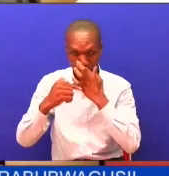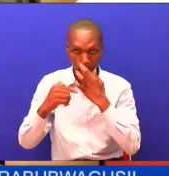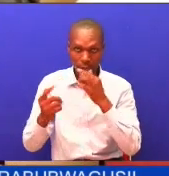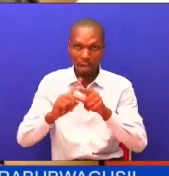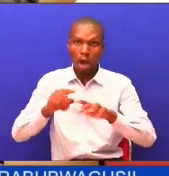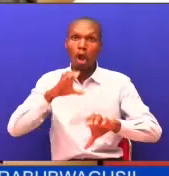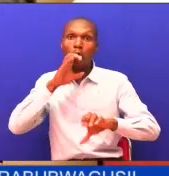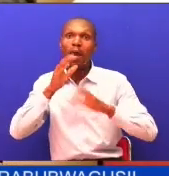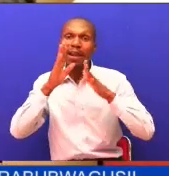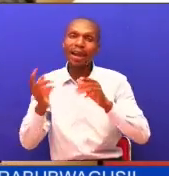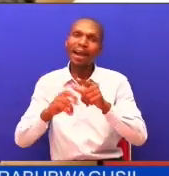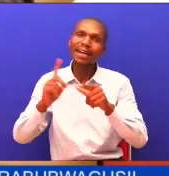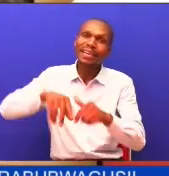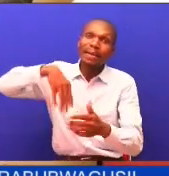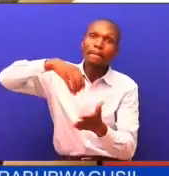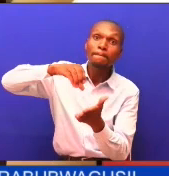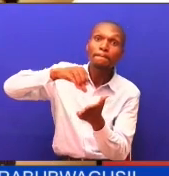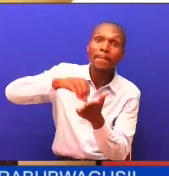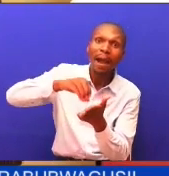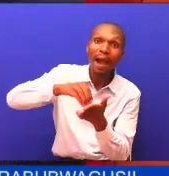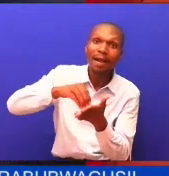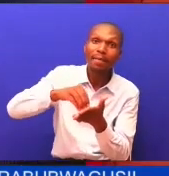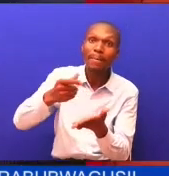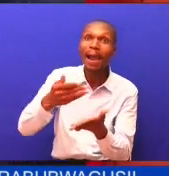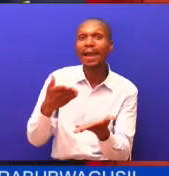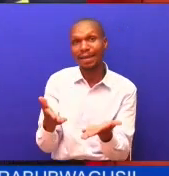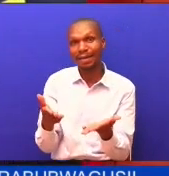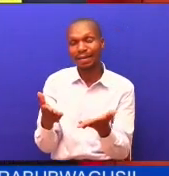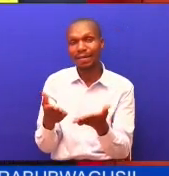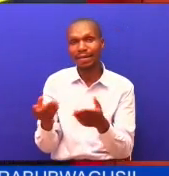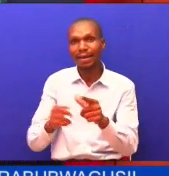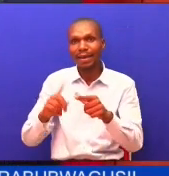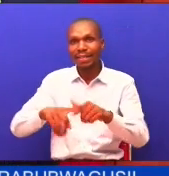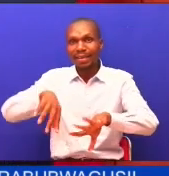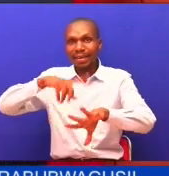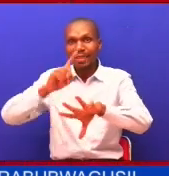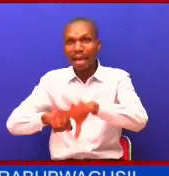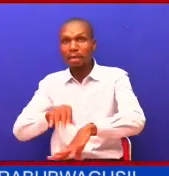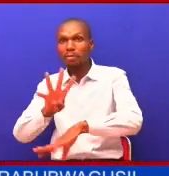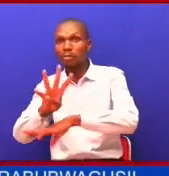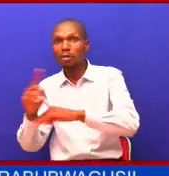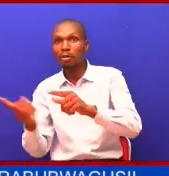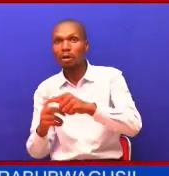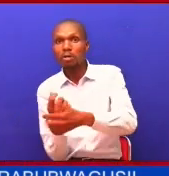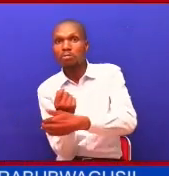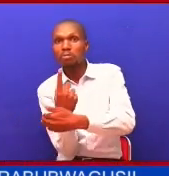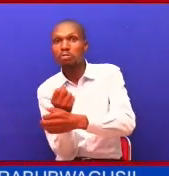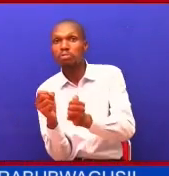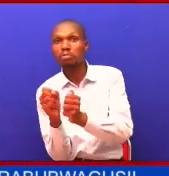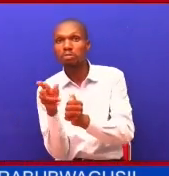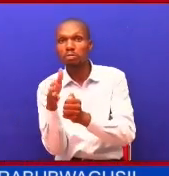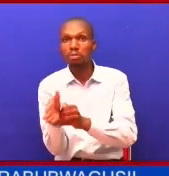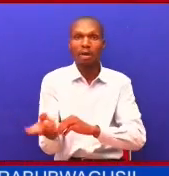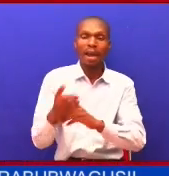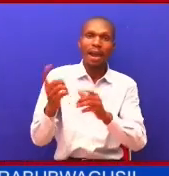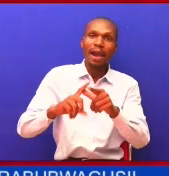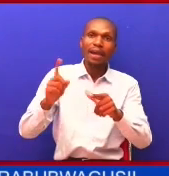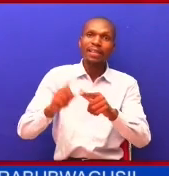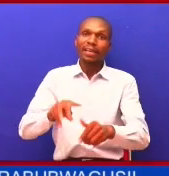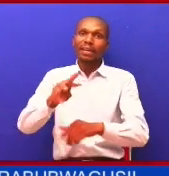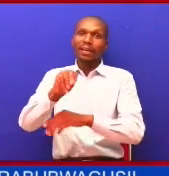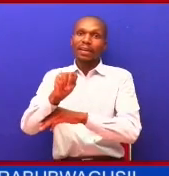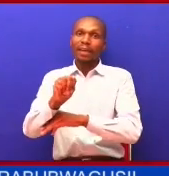Speaker, that is my testimony. That's your testimony. Chisa ikomi nechiteka ikomi na ibirechi ya marokoba yeri tukelio. Aba MCA